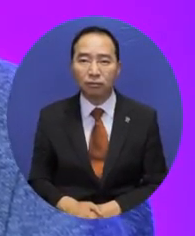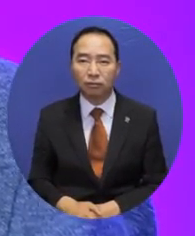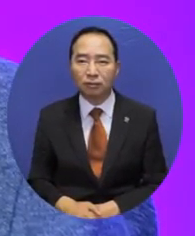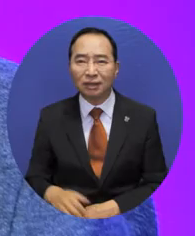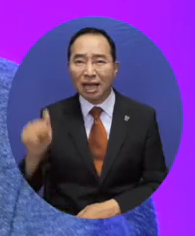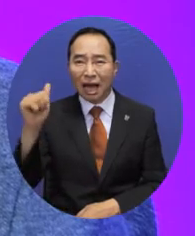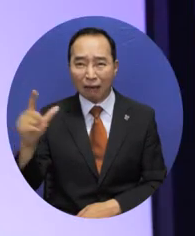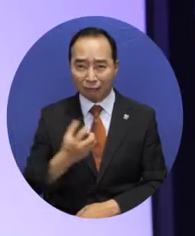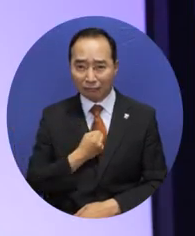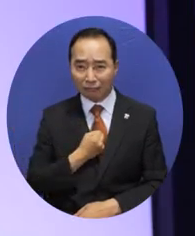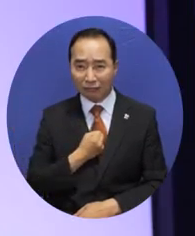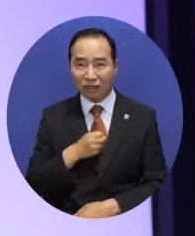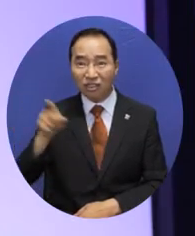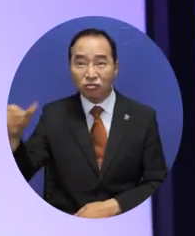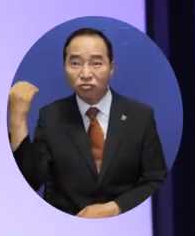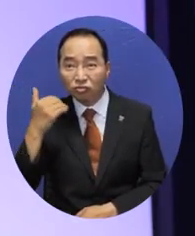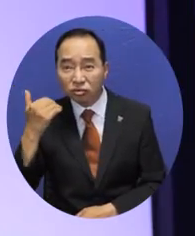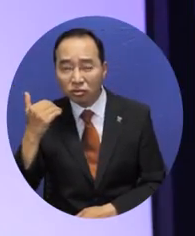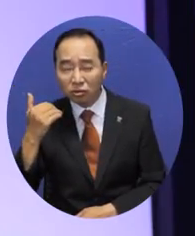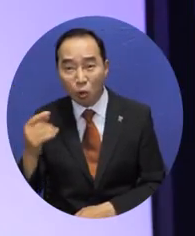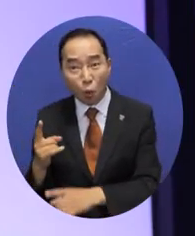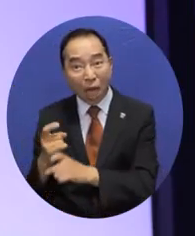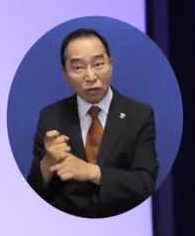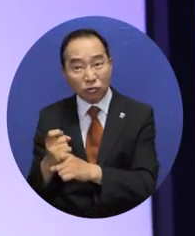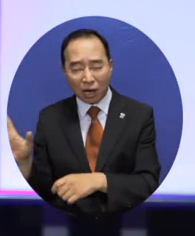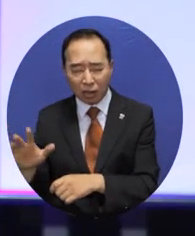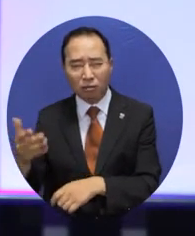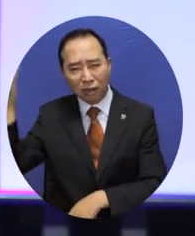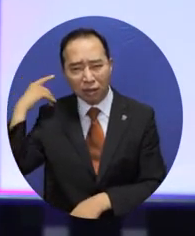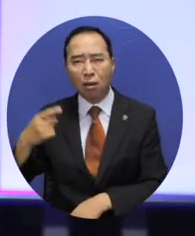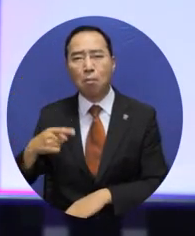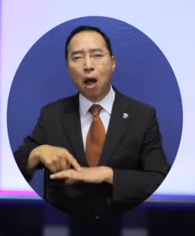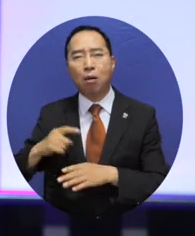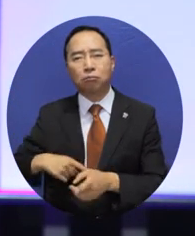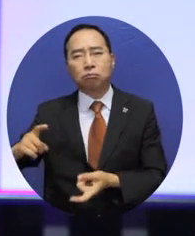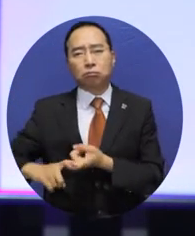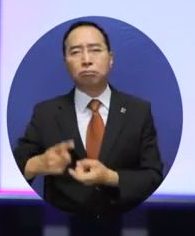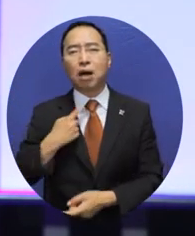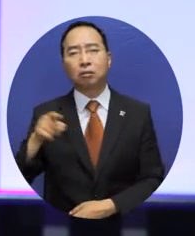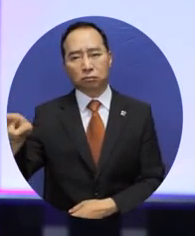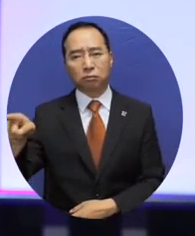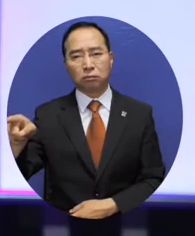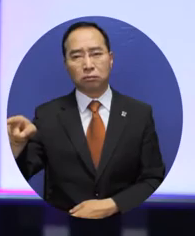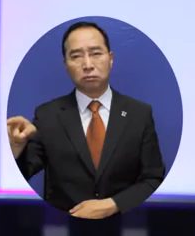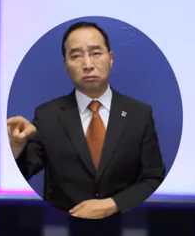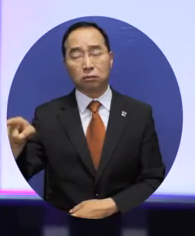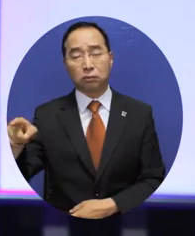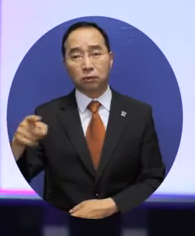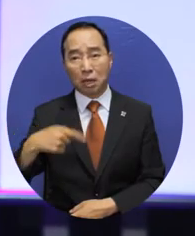아닙니다. 내가 정을 준 사람들입니다. 그래서 정을 준 사람, 정을 많이 준 사람이 바로